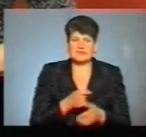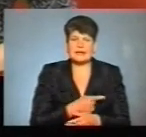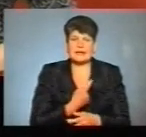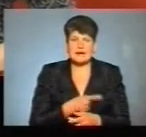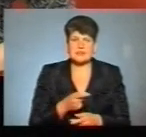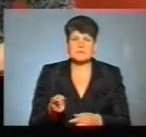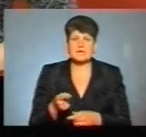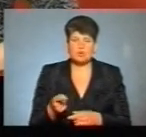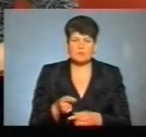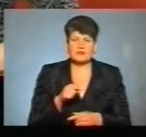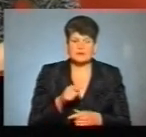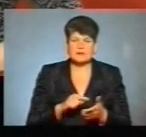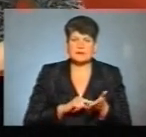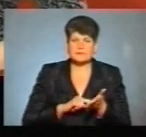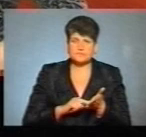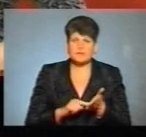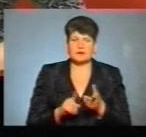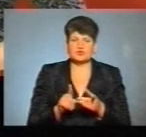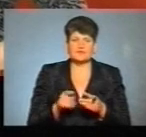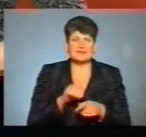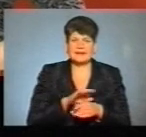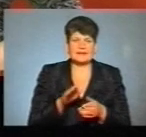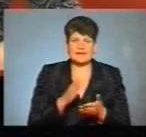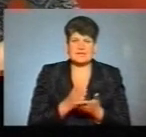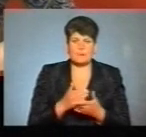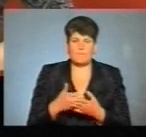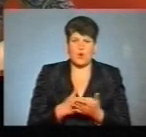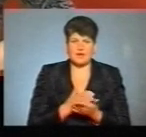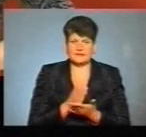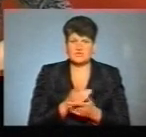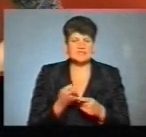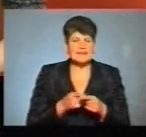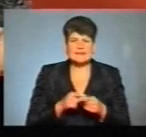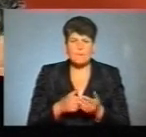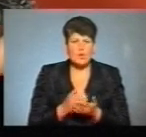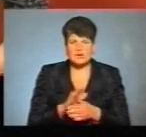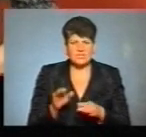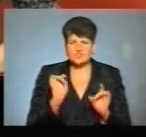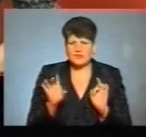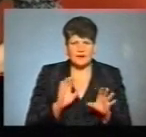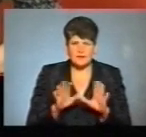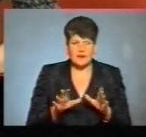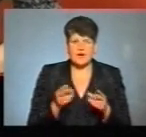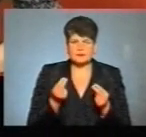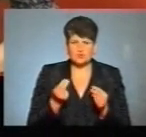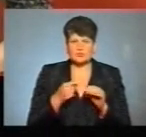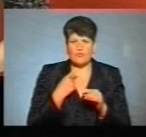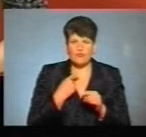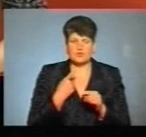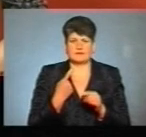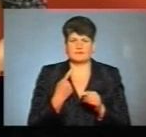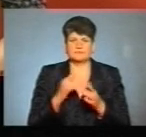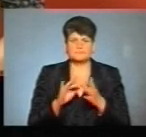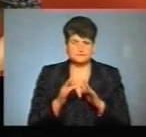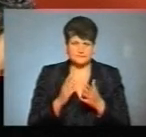лікарням Тернополя. І вони наголошують на тому, що вони не є політичні, це не політичний піар. І про всі кошти вони звітують в Інстаграмі. Тобто будь-хто